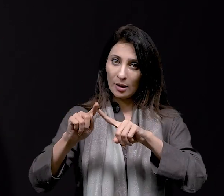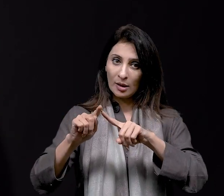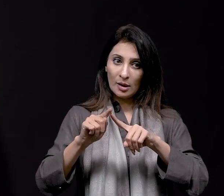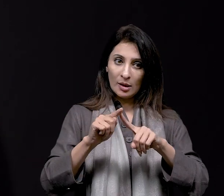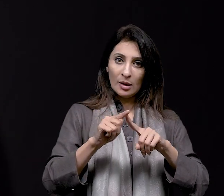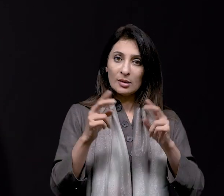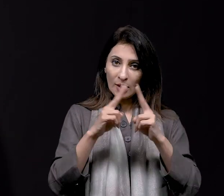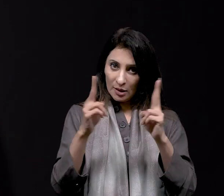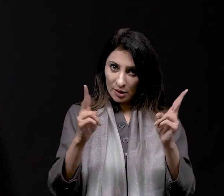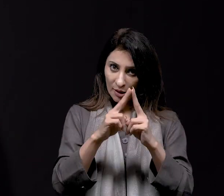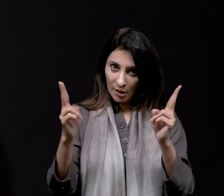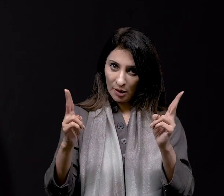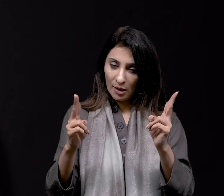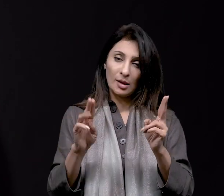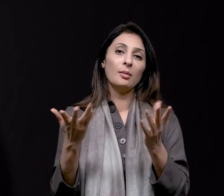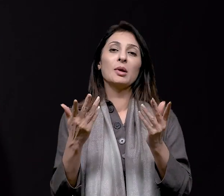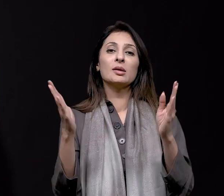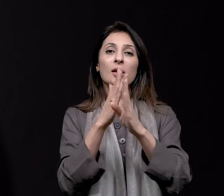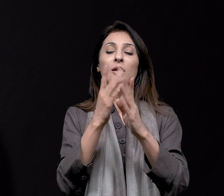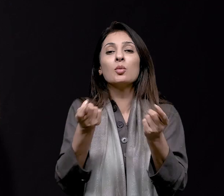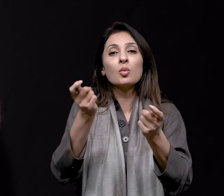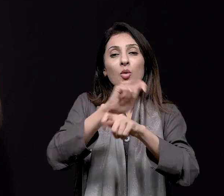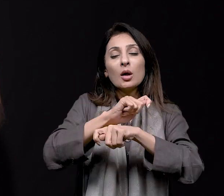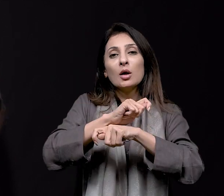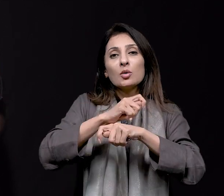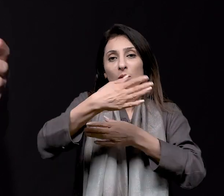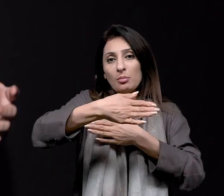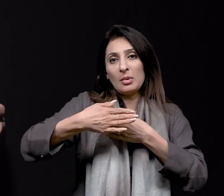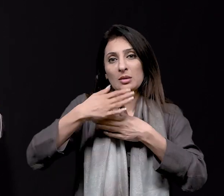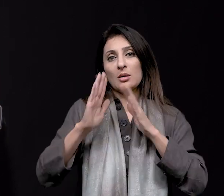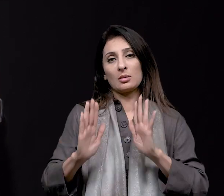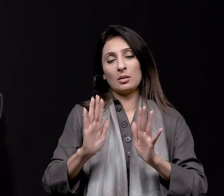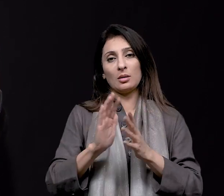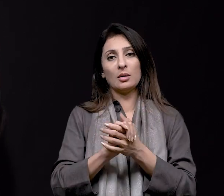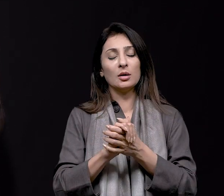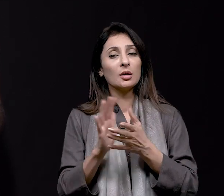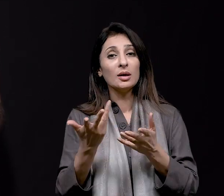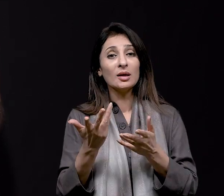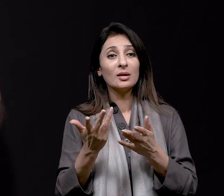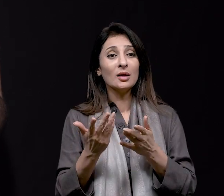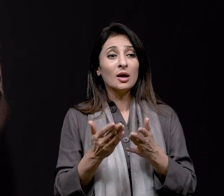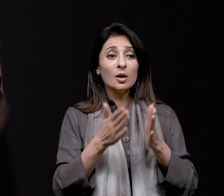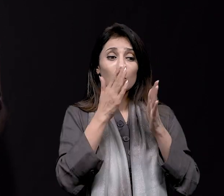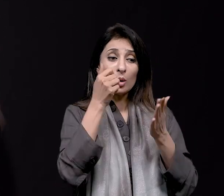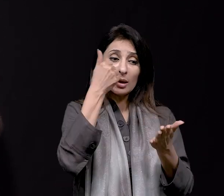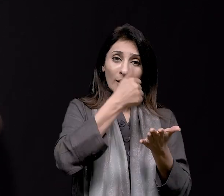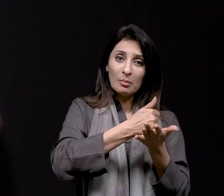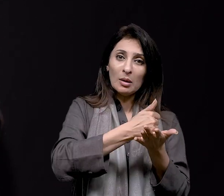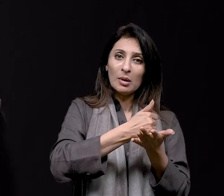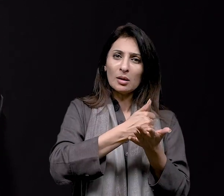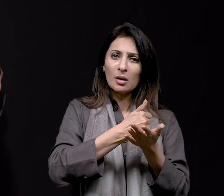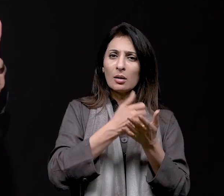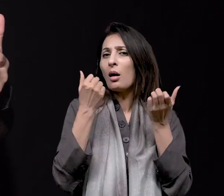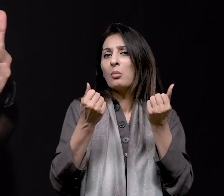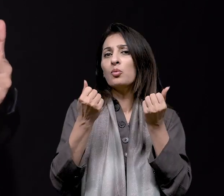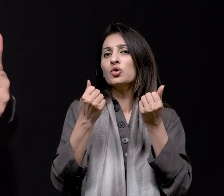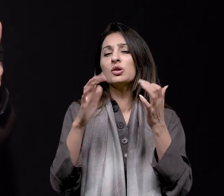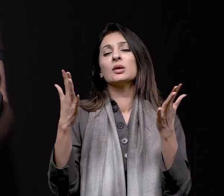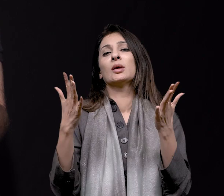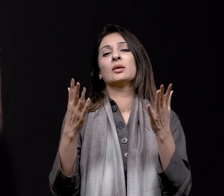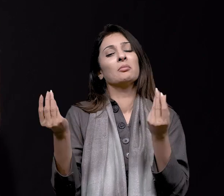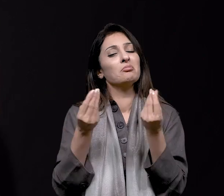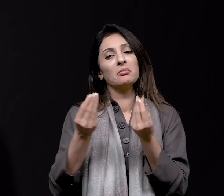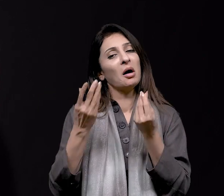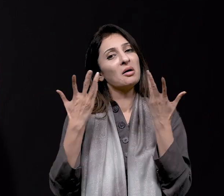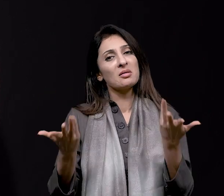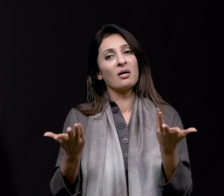لائیولیہڈ آپشنس کے لیے کام کر سکتے ہیں. اور یہ تمام چیزیں ڈفرینٹ اپروچز ہیں فار کلائمیٹ